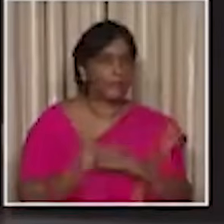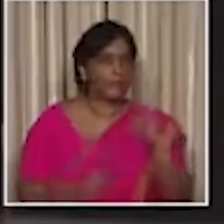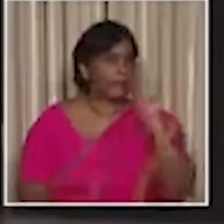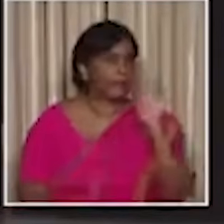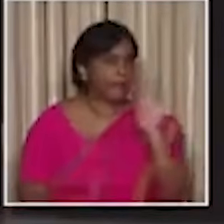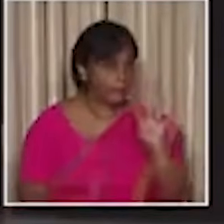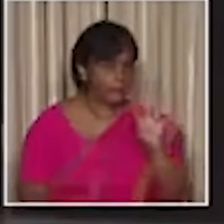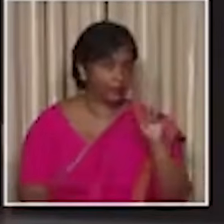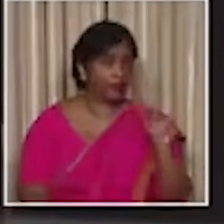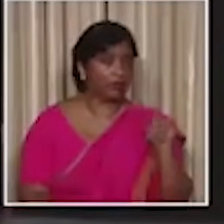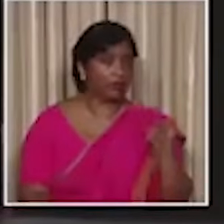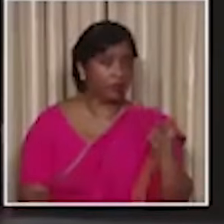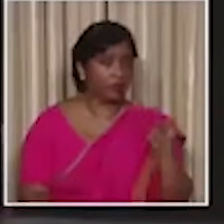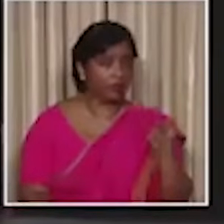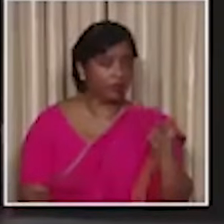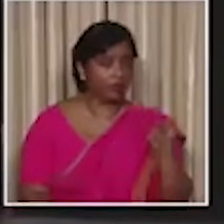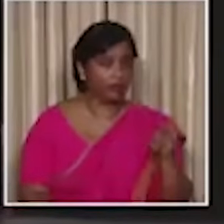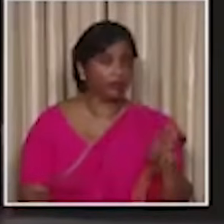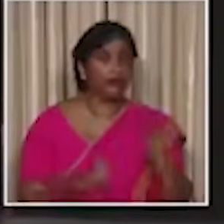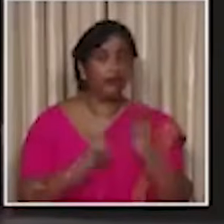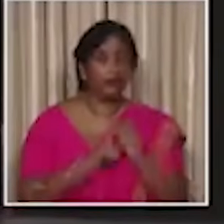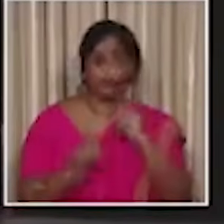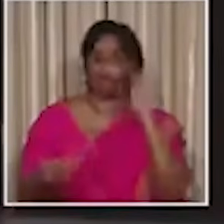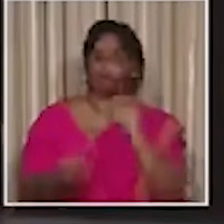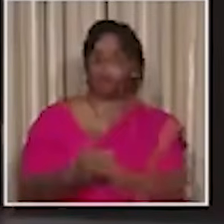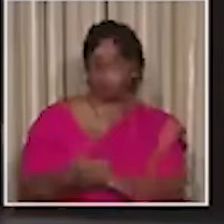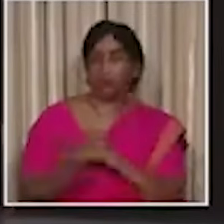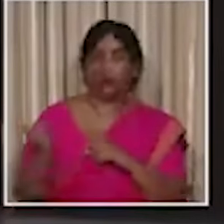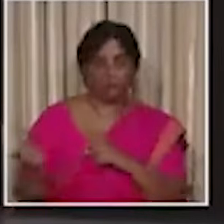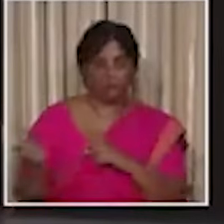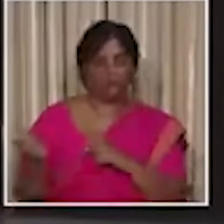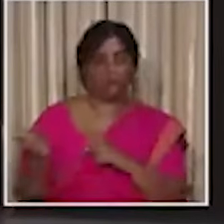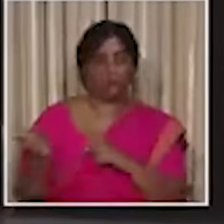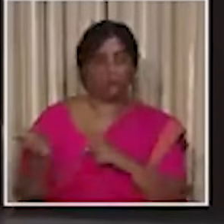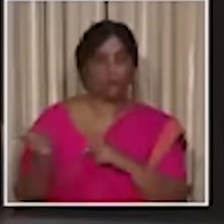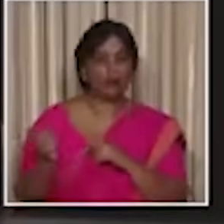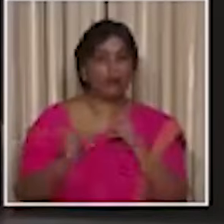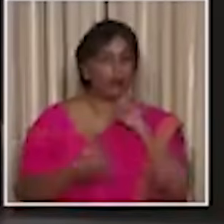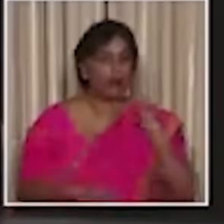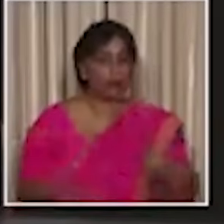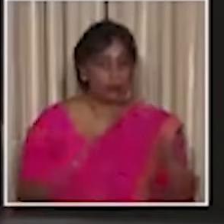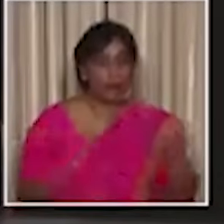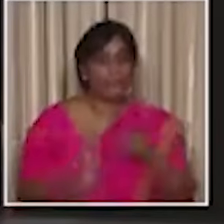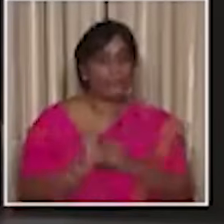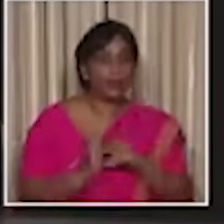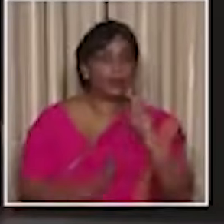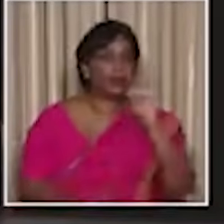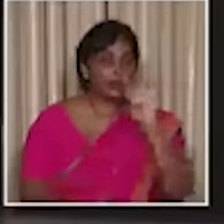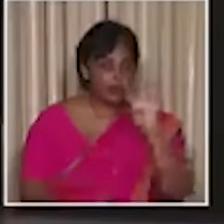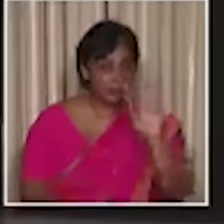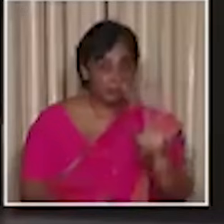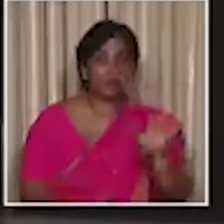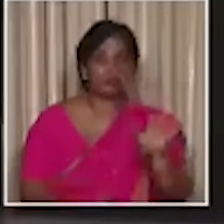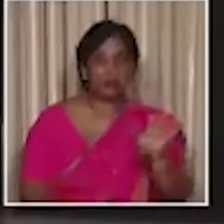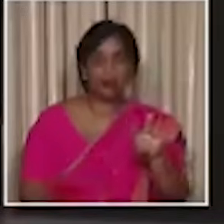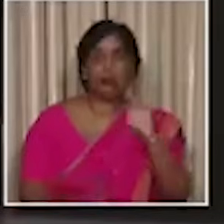24ක මේ පොස්ෆේට් ස්ටෝක් එකක් එක තියෙනවා කියලා බුලංකොළම නඩු වාර්තාවේ තියෙනවා මිලියන 24ක තියෙනවා